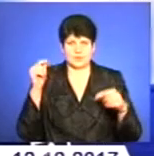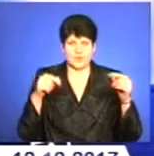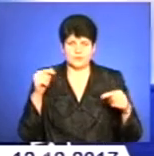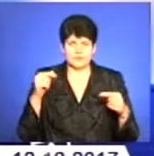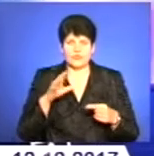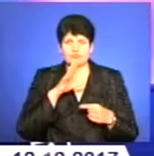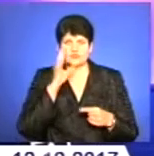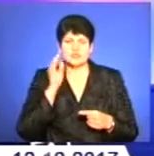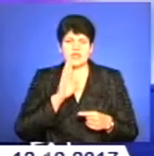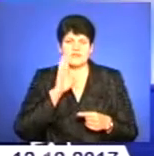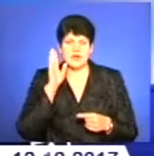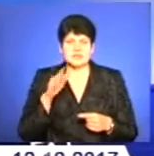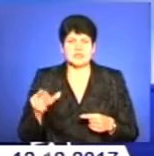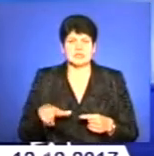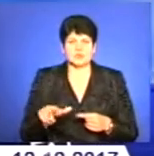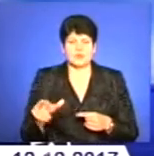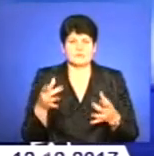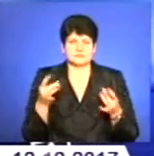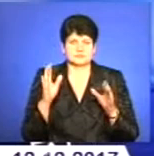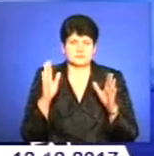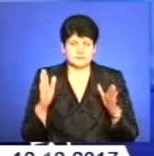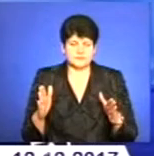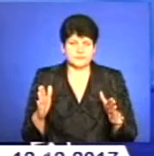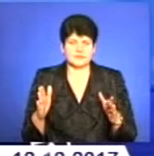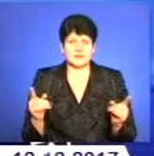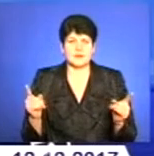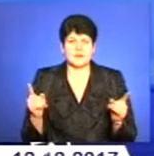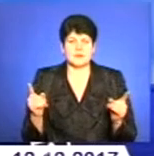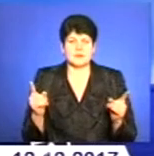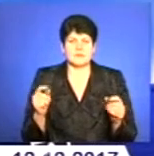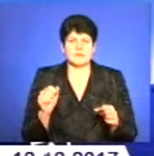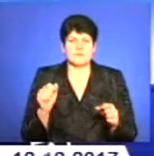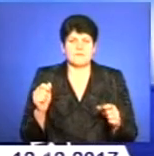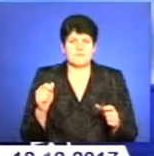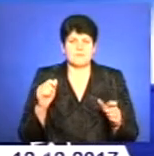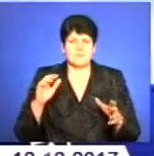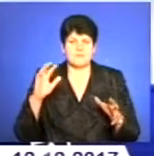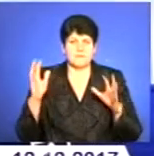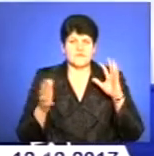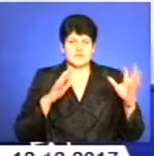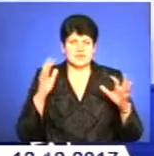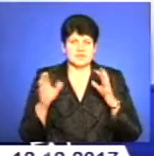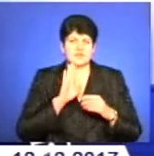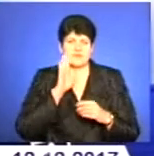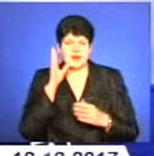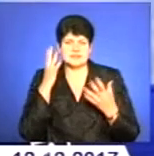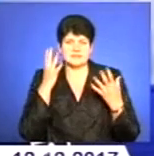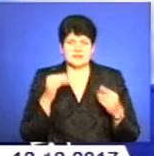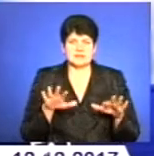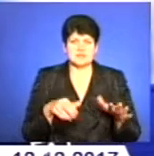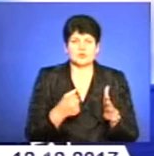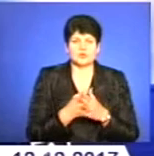вночі та вранці на дорогах ожеледиться, поривчастий південно-західний вітер вранці та вдень місцями